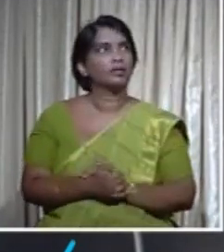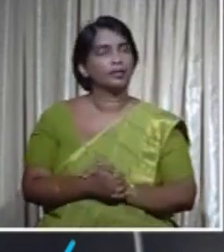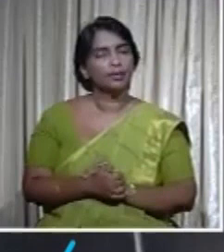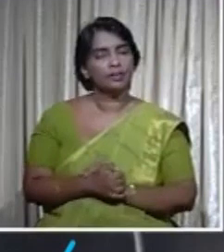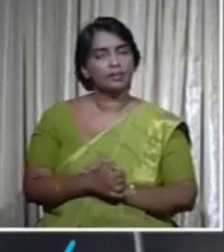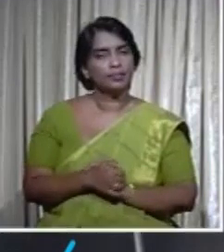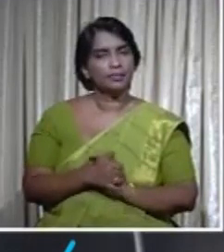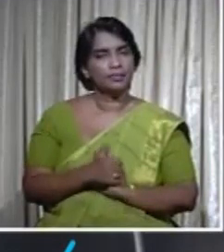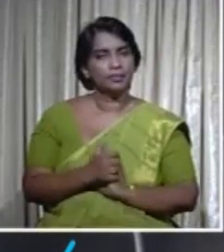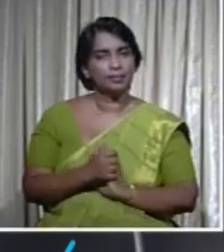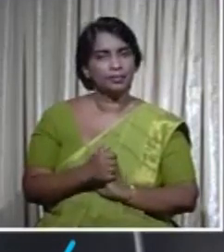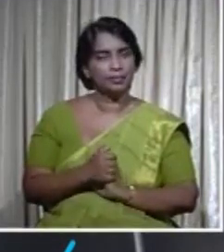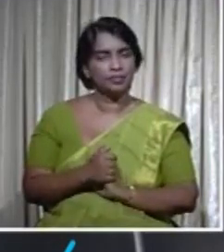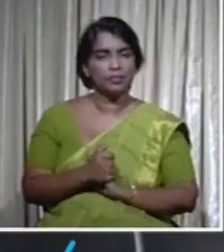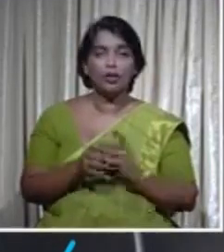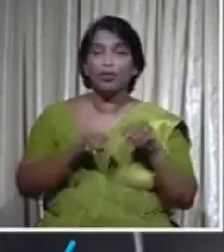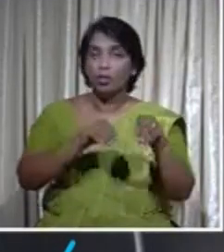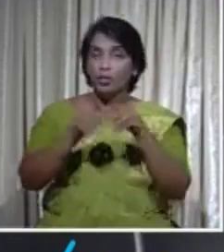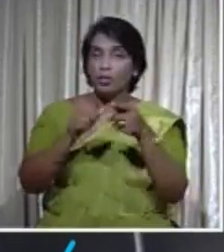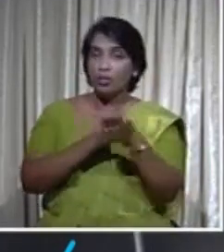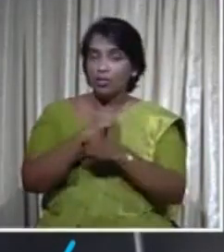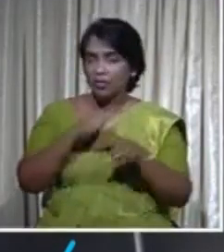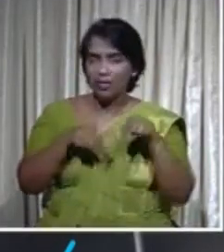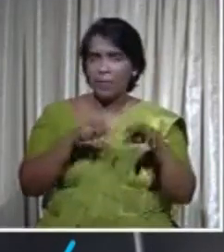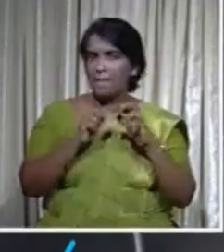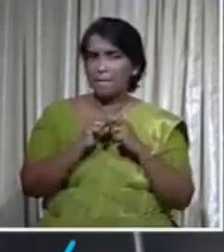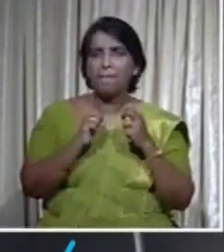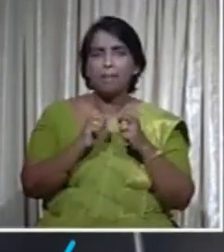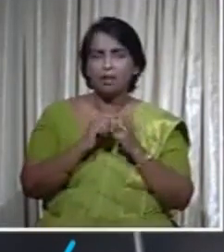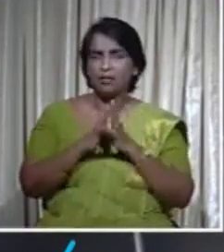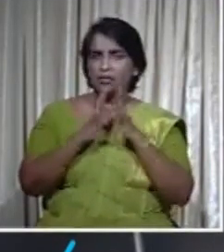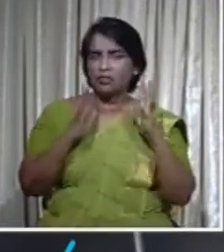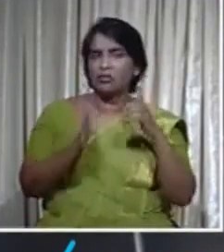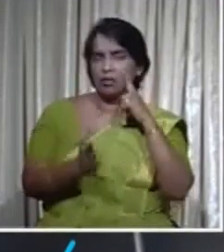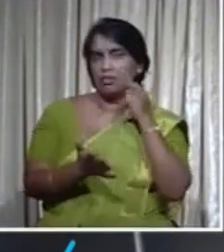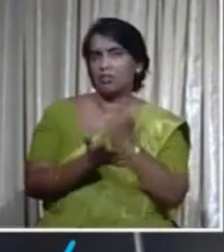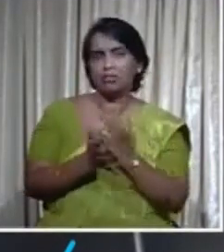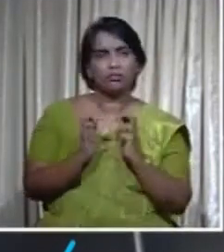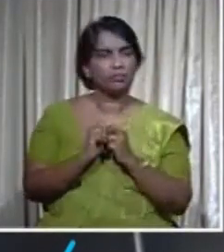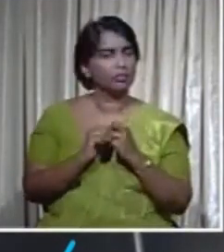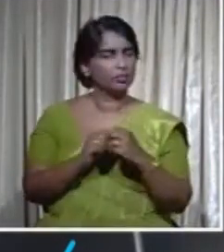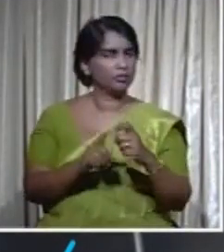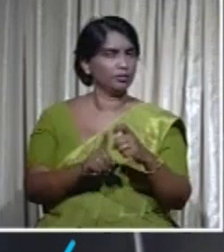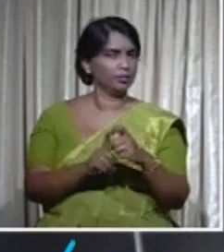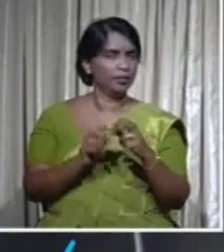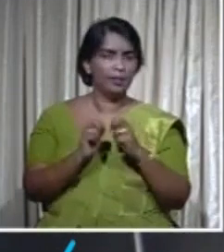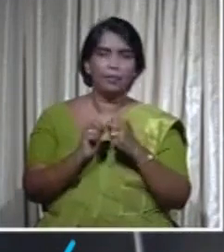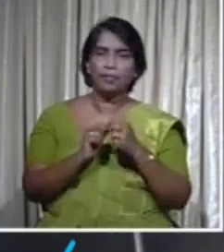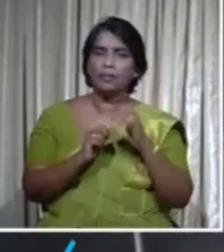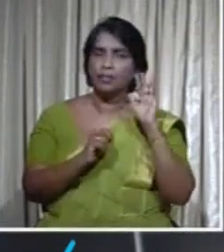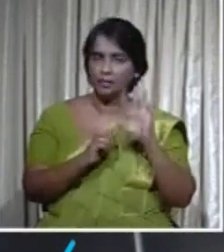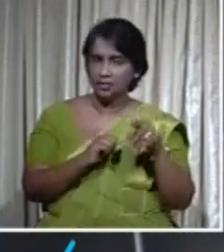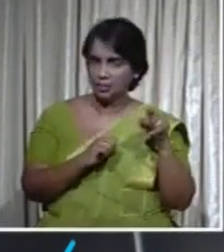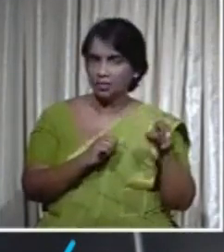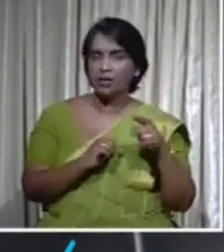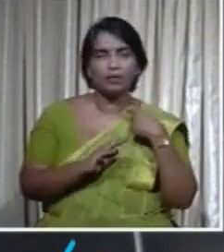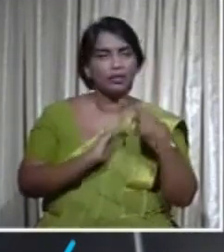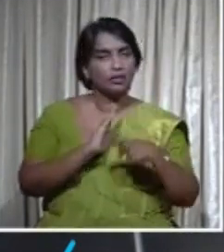விவசாயிகளுடைய போராட்டம் என்பது மிகவும் வலுப்பெற்றிருக்கிறது காரணம் இந்தியா இலங்கை